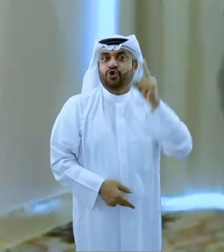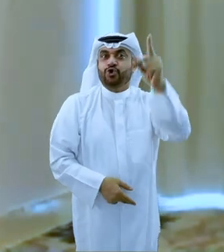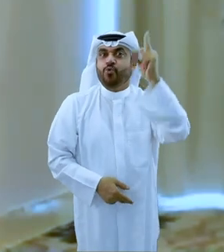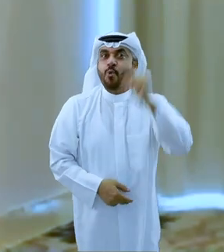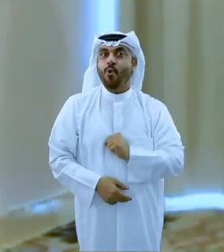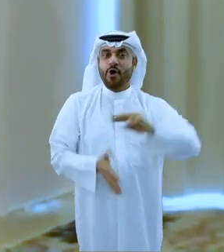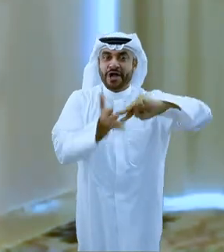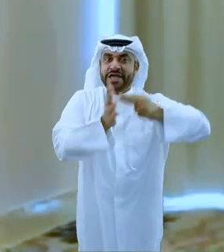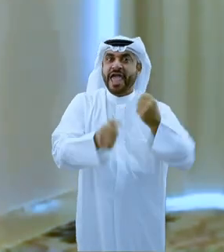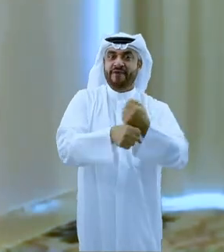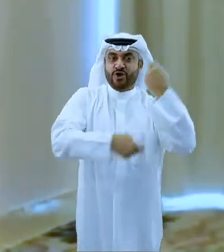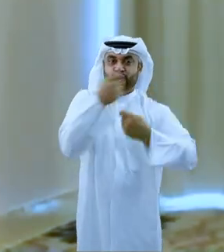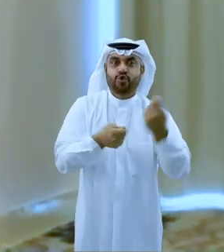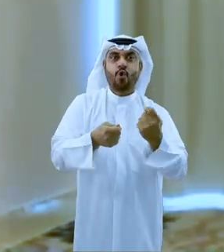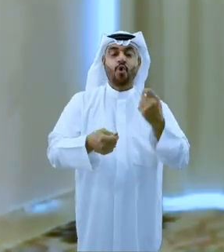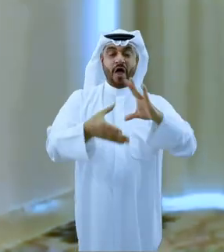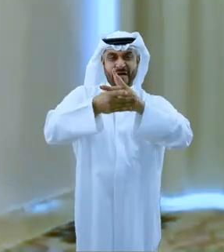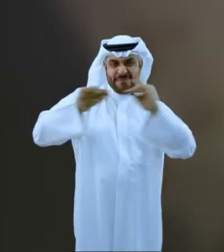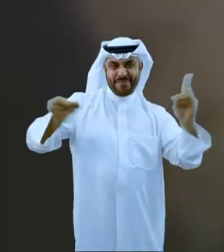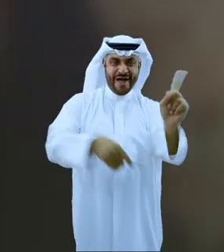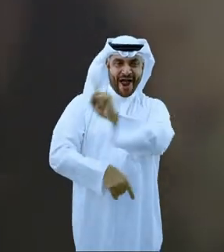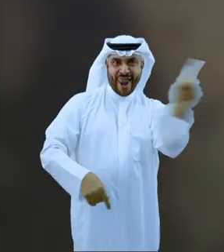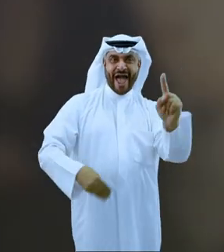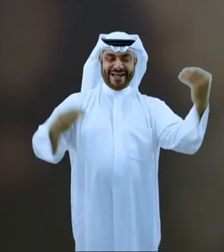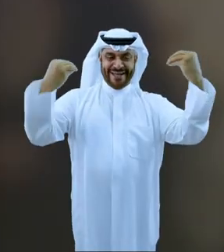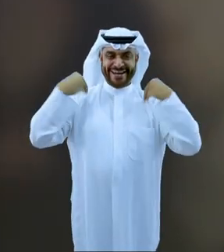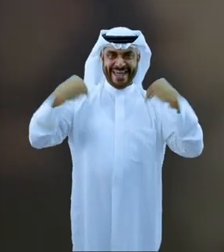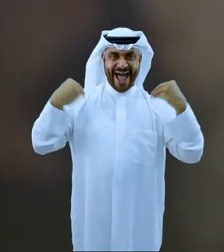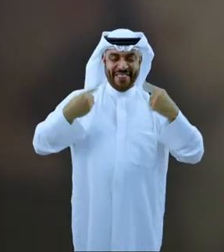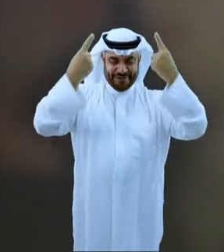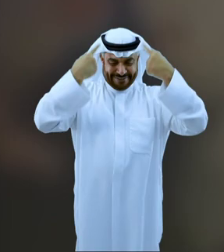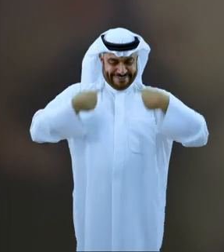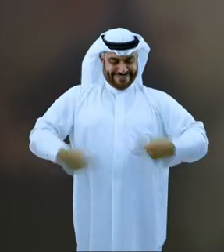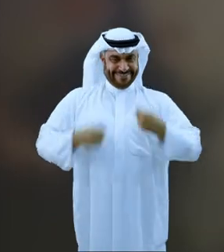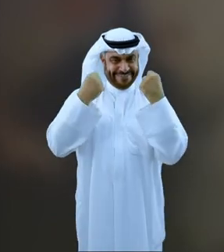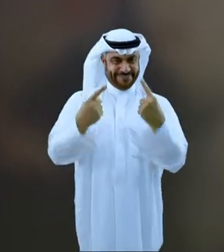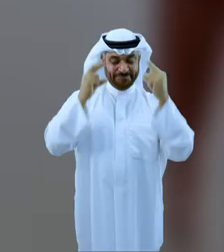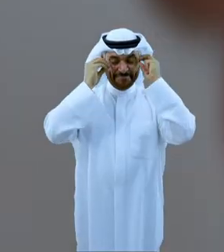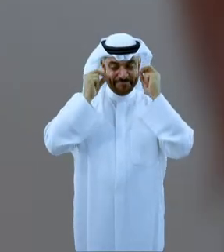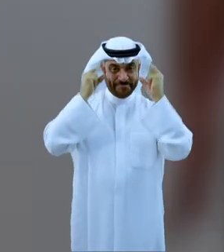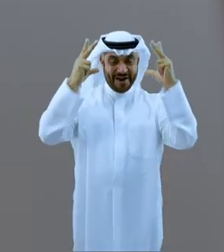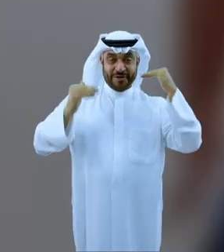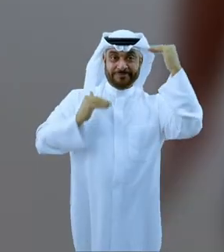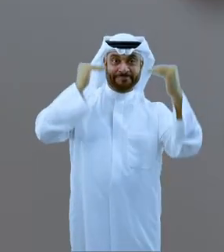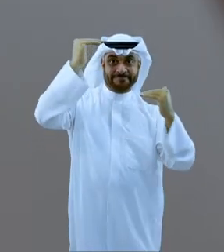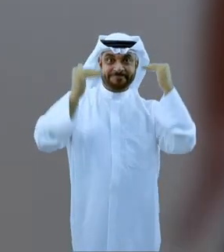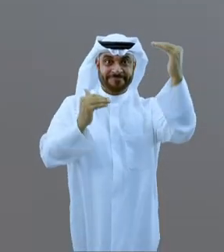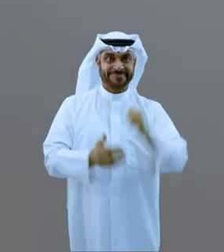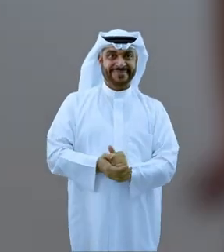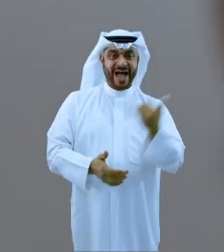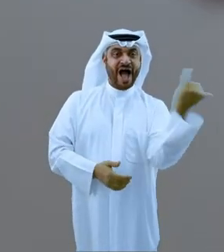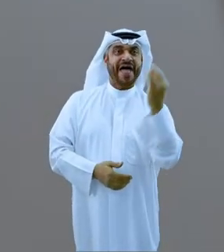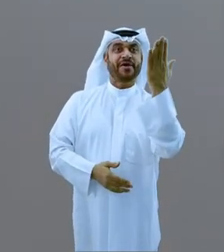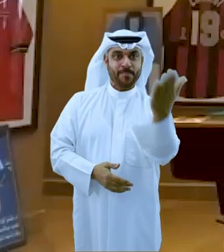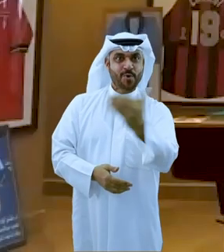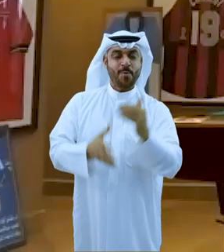الكويتي الرياضي واستثمار وقت الفراغ في البناء العضلي والبدني للاعبين من ذوي الإعاقة. هذا